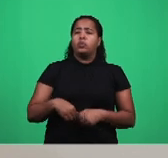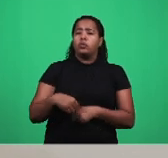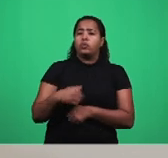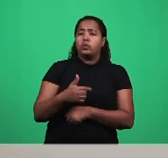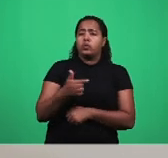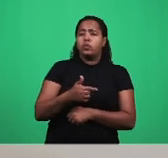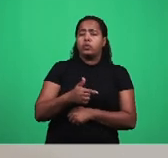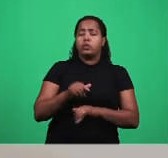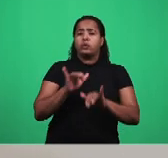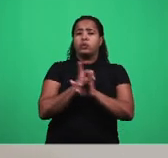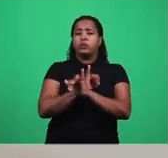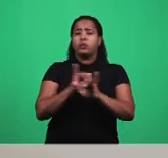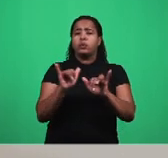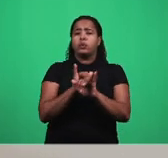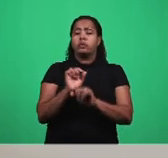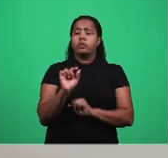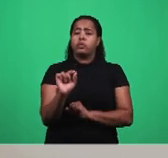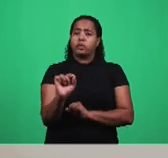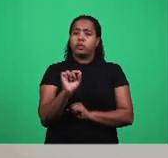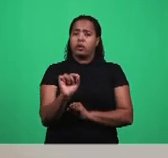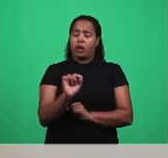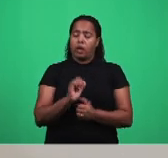annonce par rapport